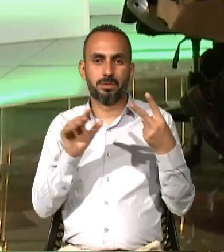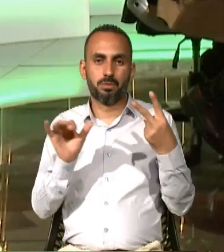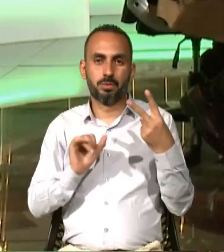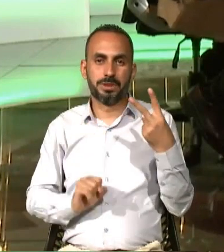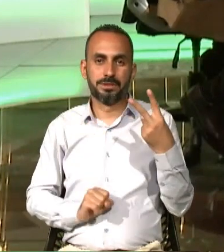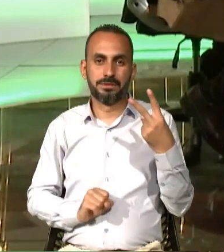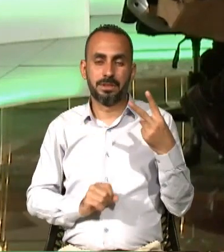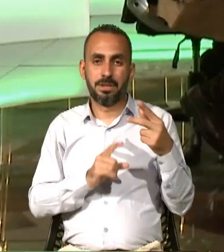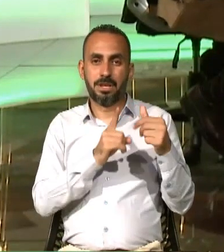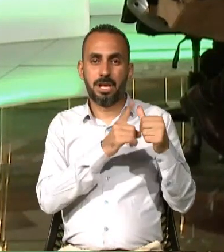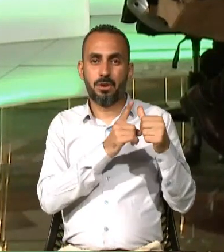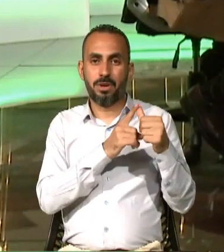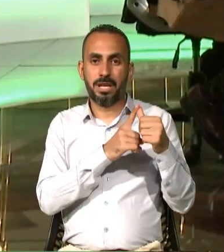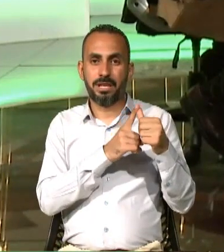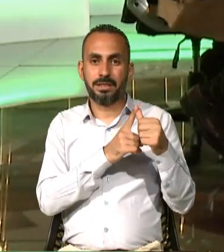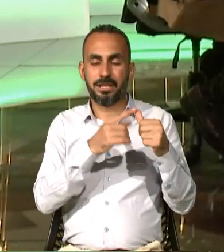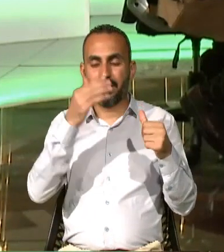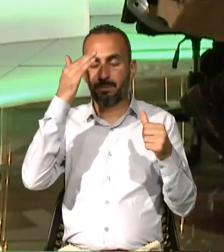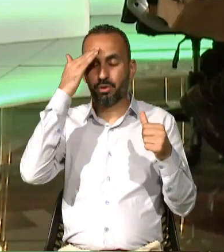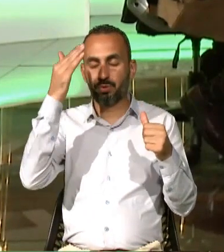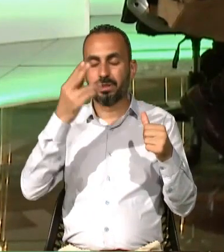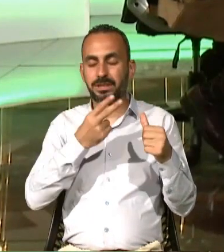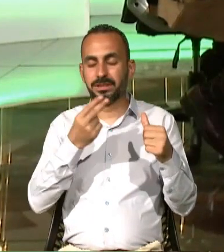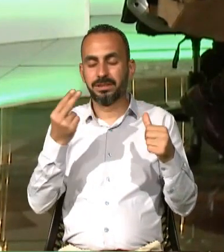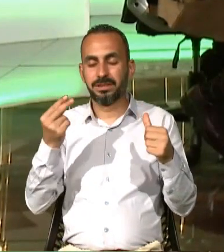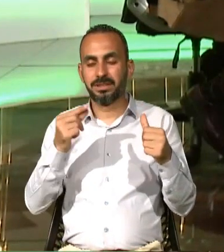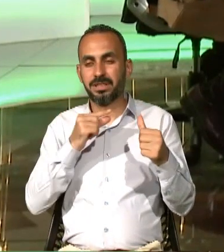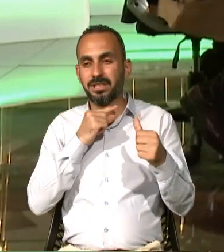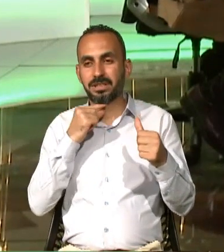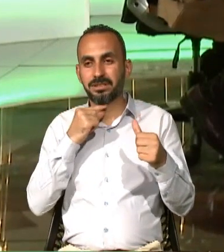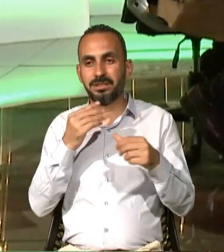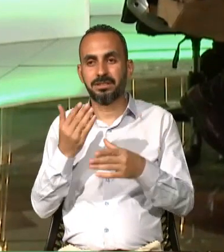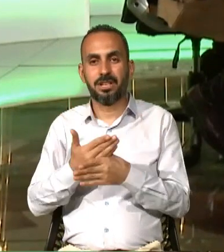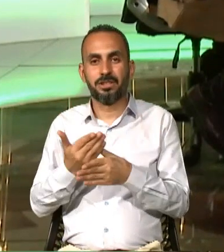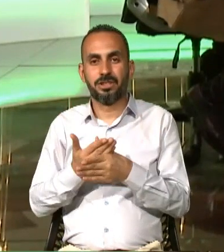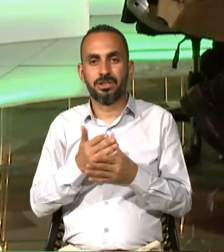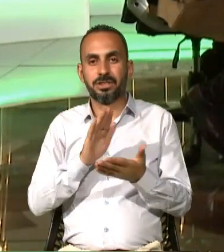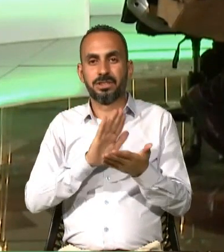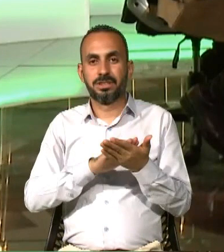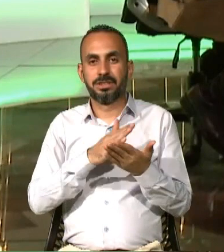أول نقطة، أنا بشكرك يا سيد سمير على الترجمة